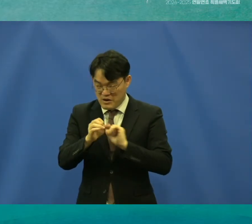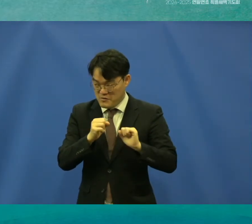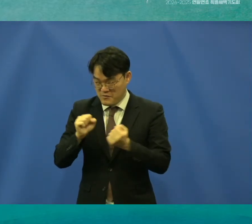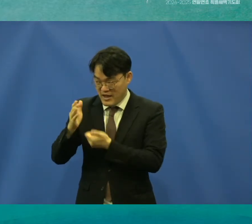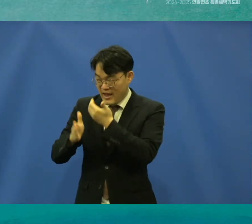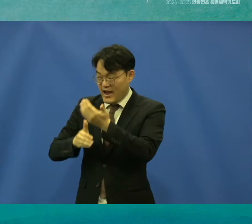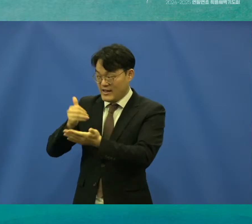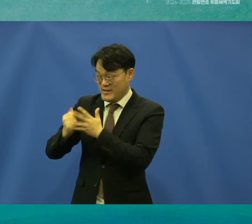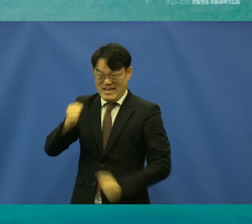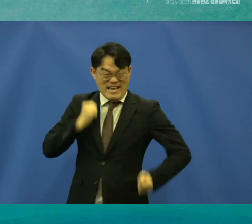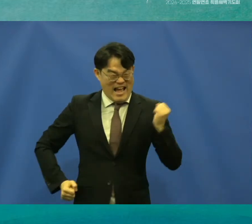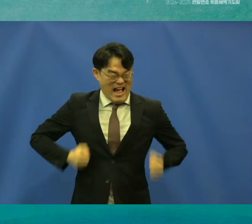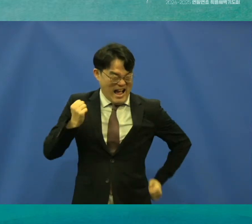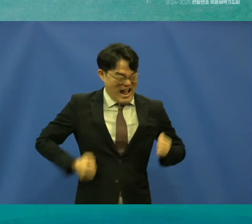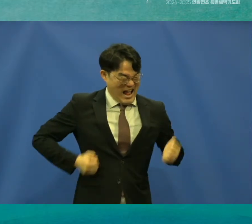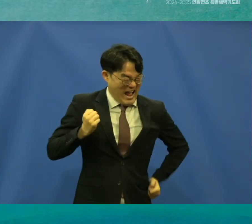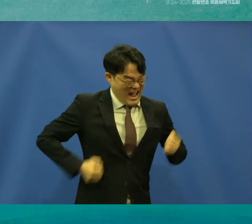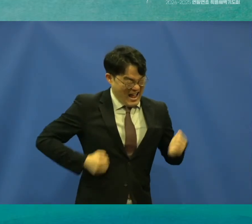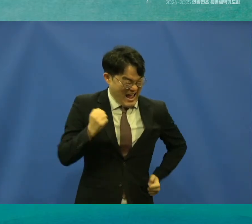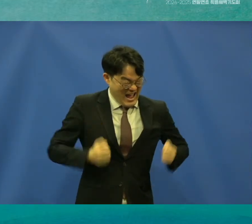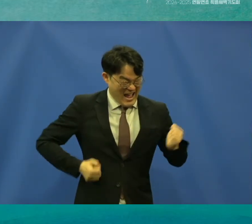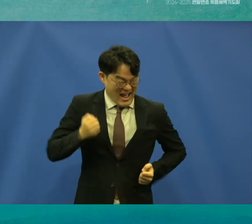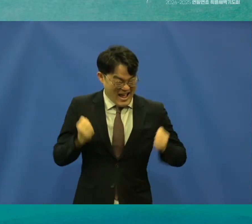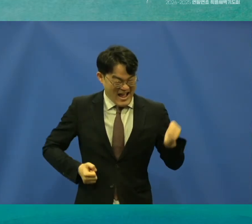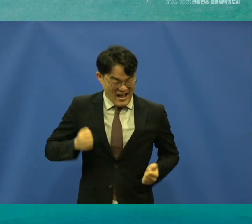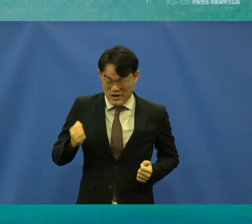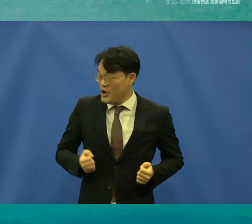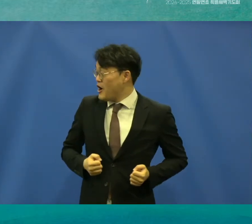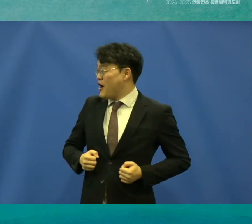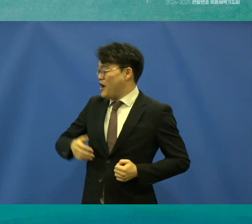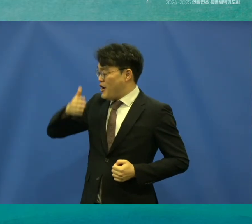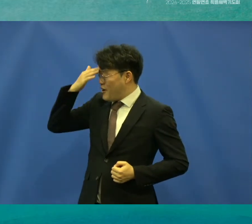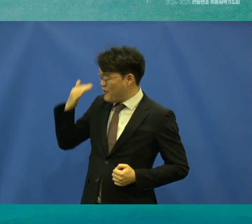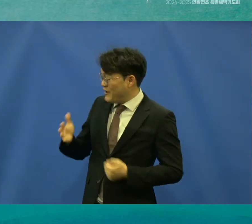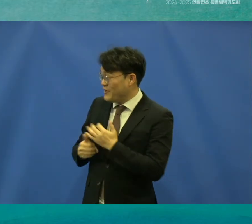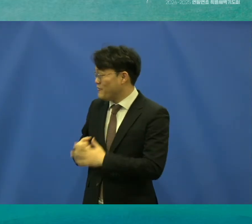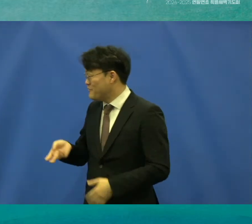하나님은 딱 와가지고 환영합니다. 환영합니다.